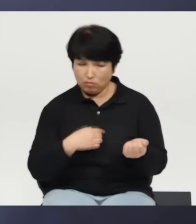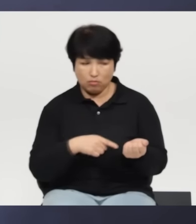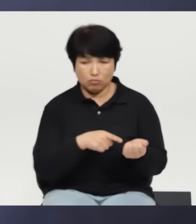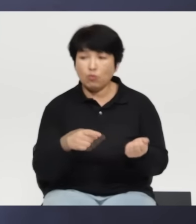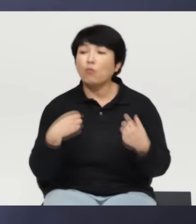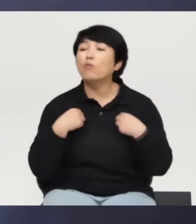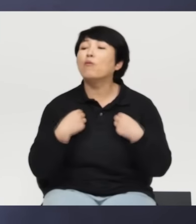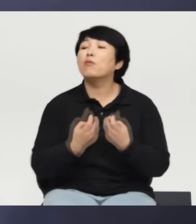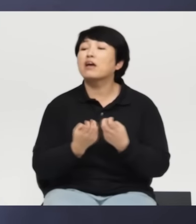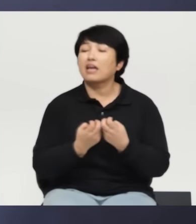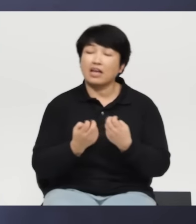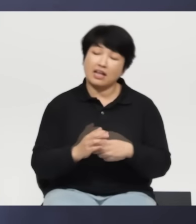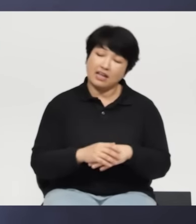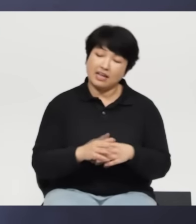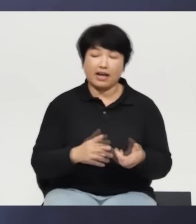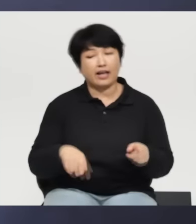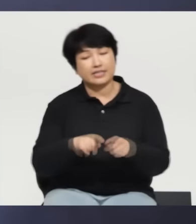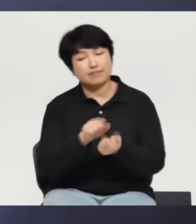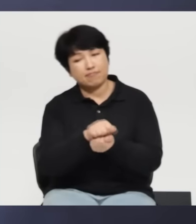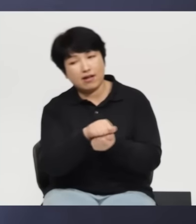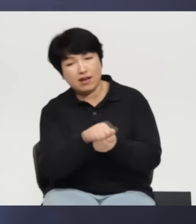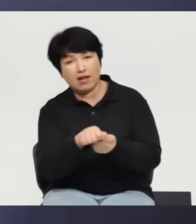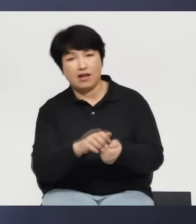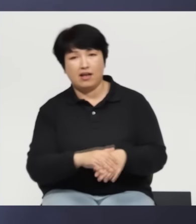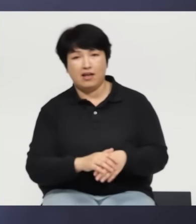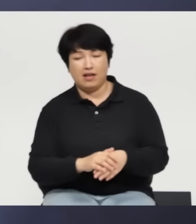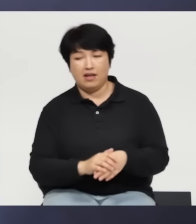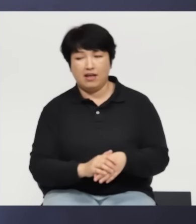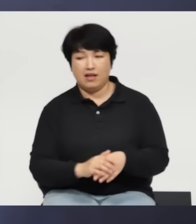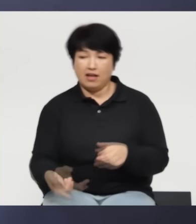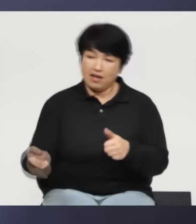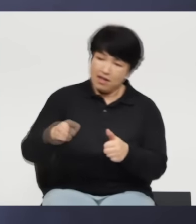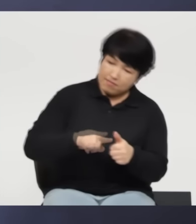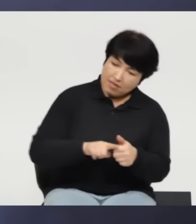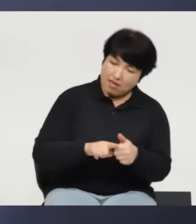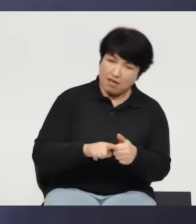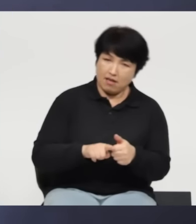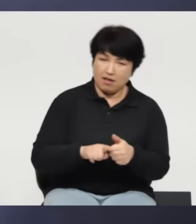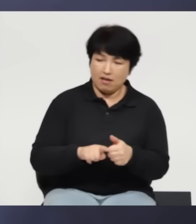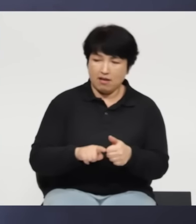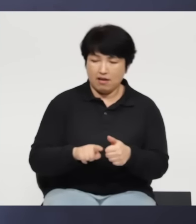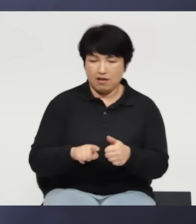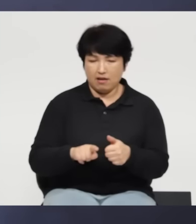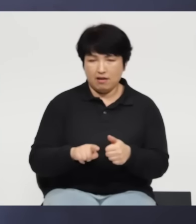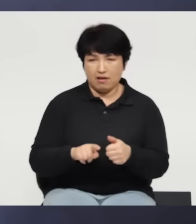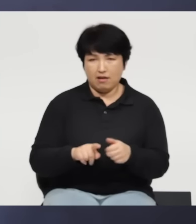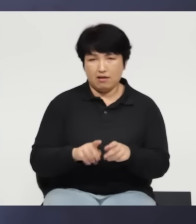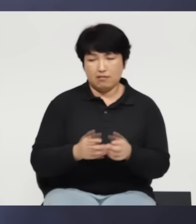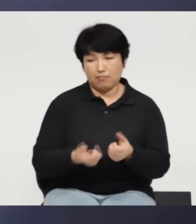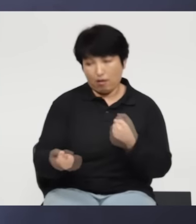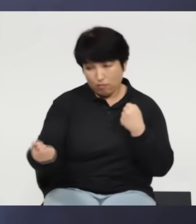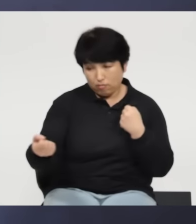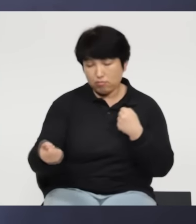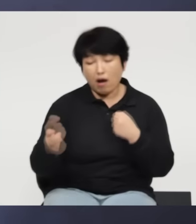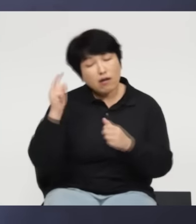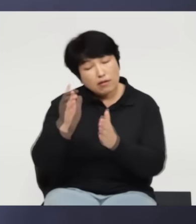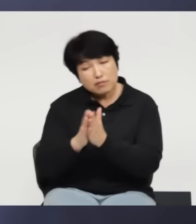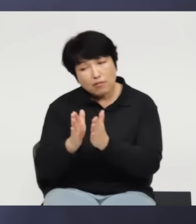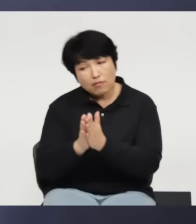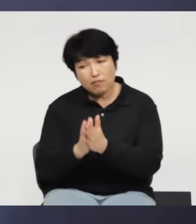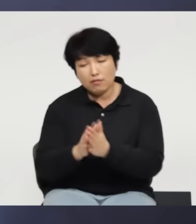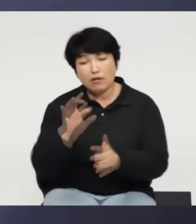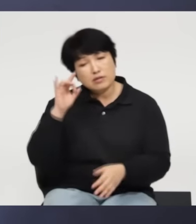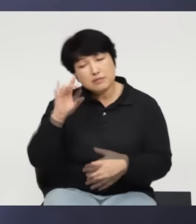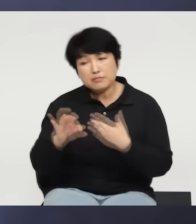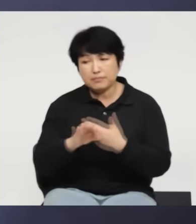입니? 그럼 네가 빨래 같이 하고 놀든지 네 니대로 놀든지 둘 중 해라. 그리고 거기 심심하면 학교 가서